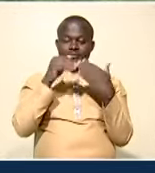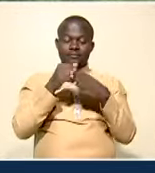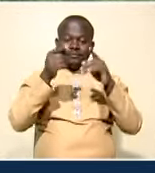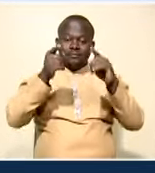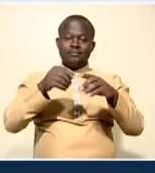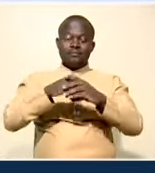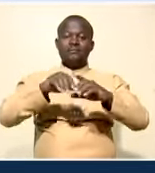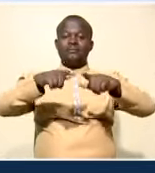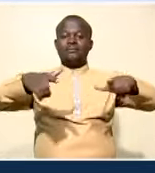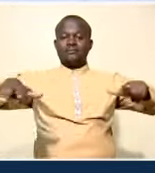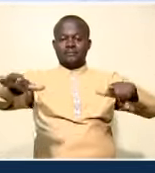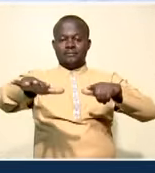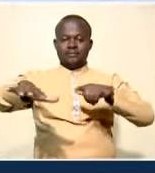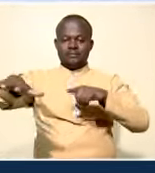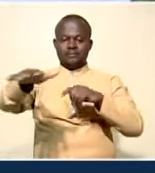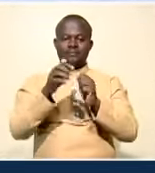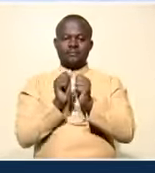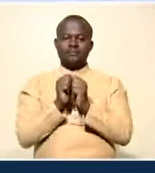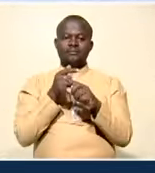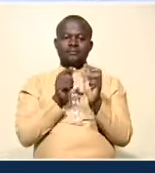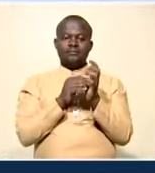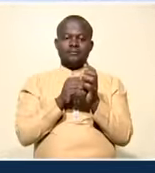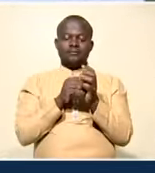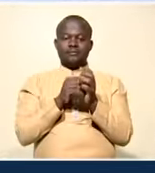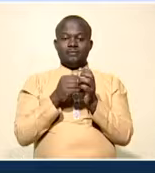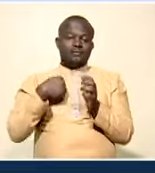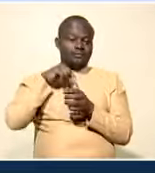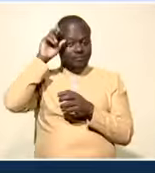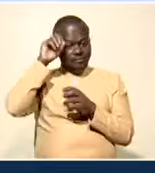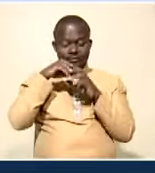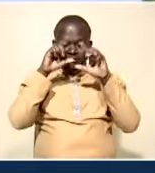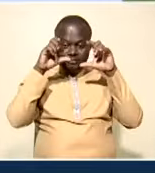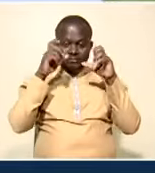ari mu gishanga ariko ndumva amafoto mbona